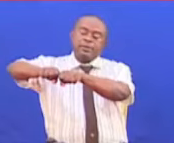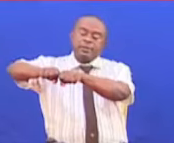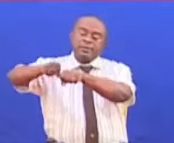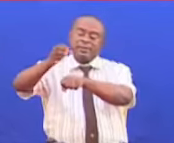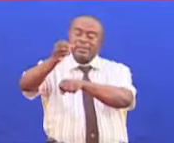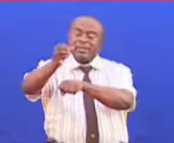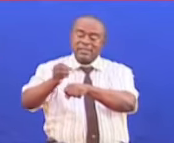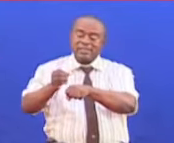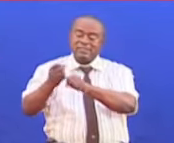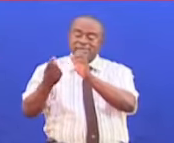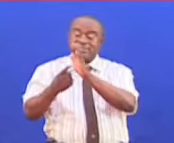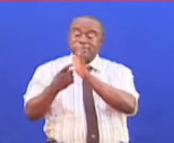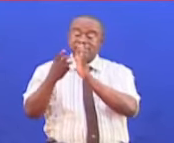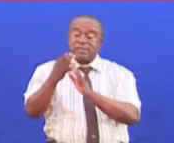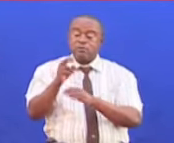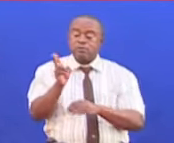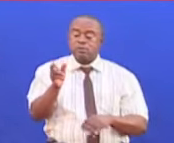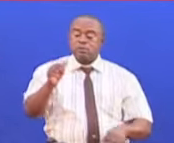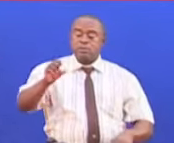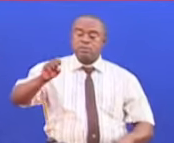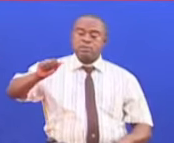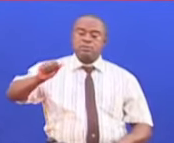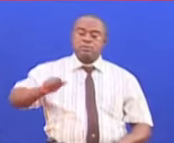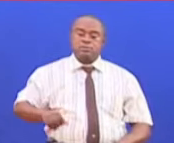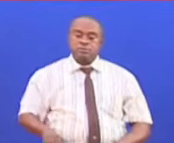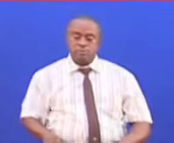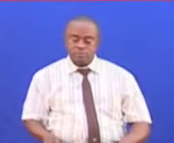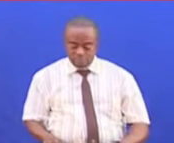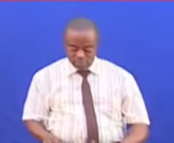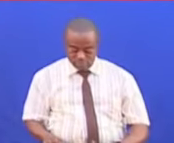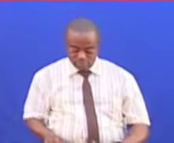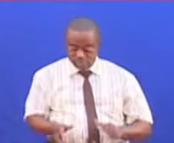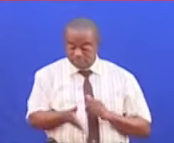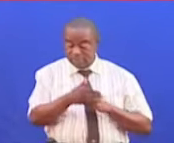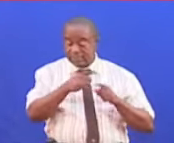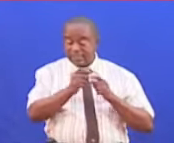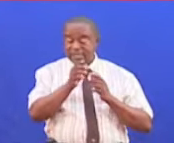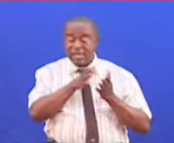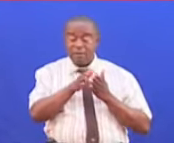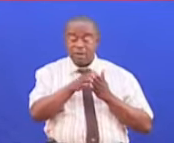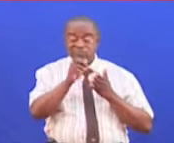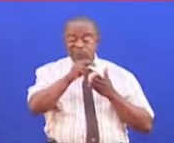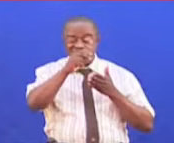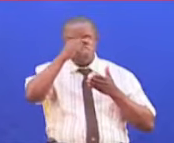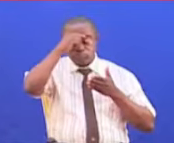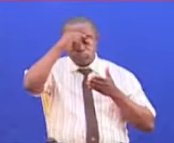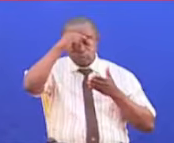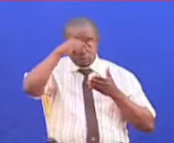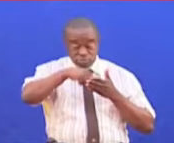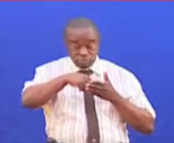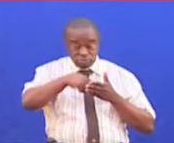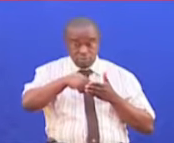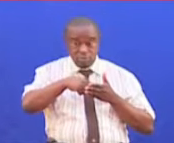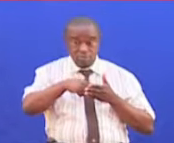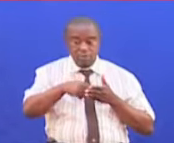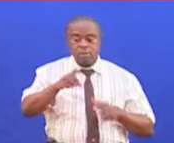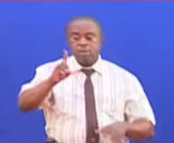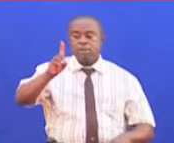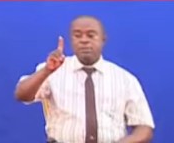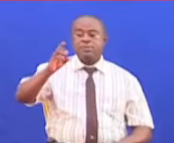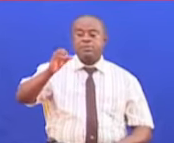63 za mtj wote kwa maelezo ambo tume elza ambo mtas Soma kwa Kina dcb inami na